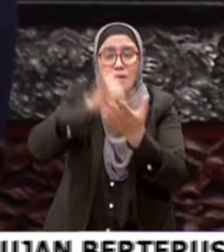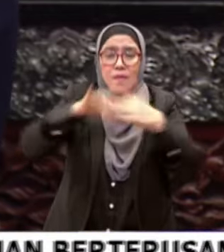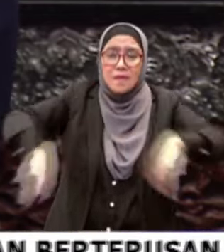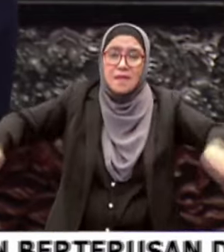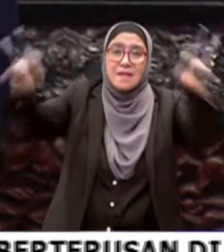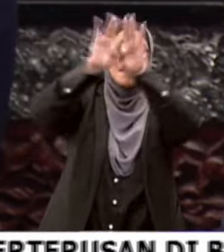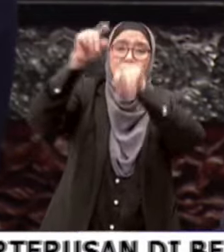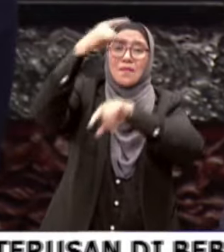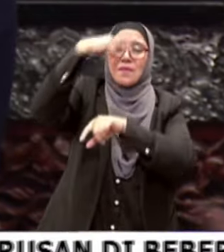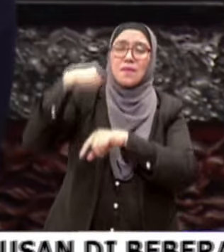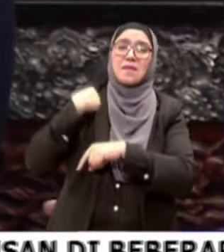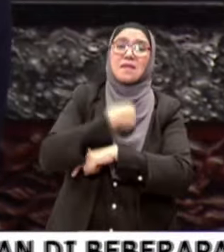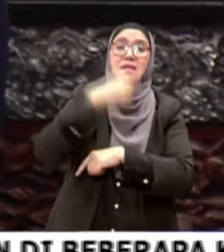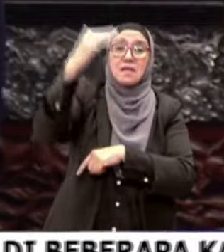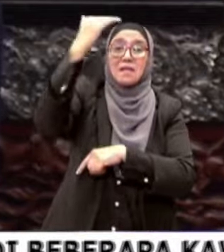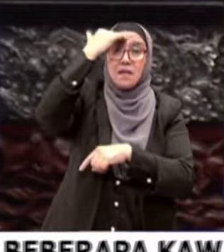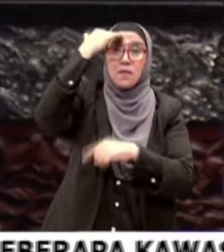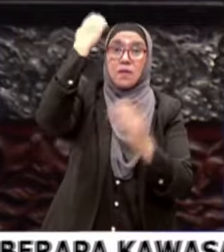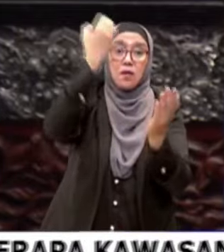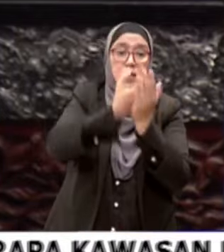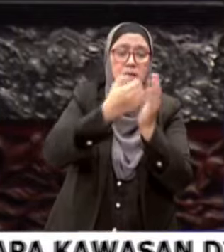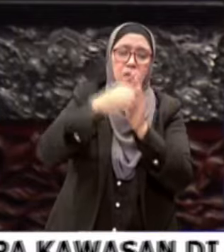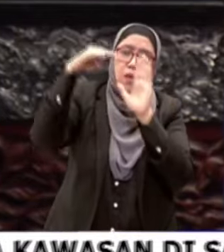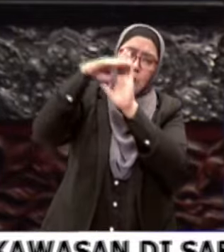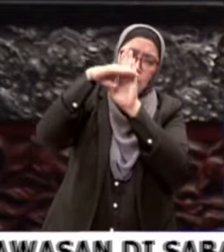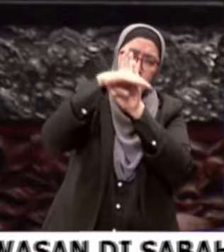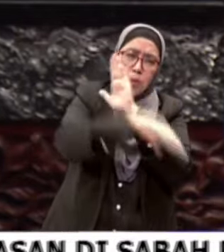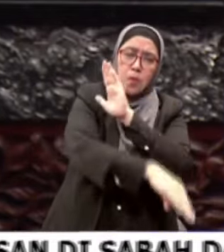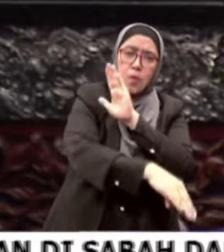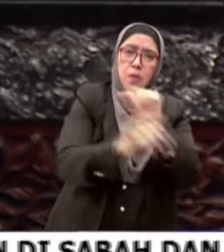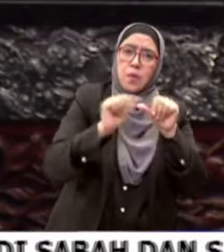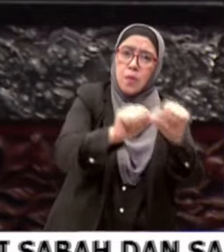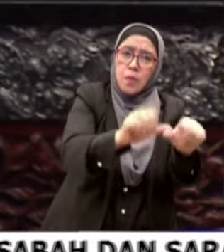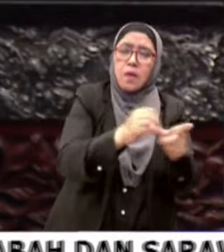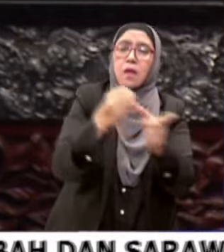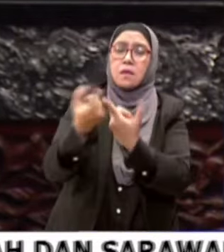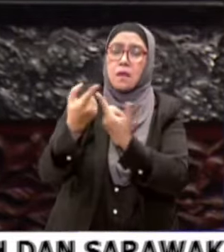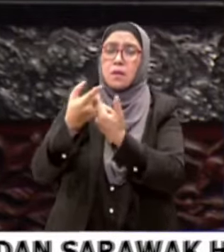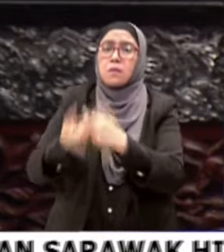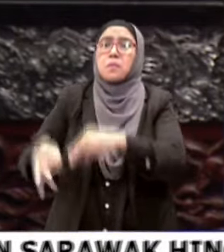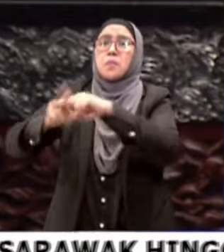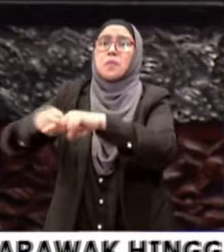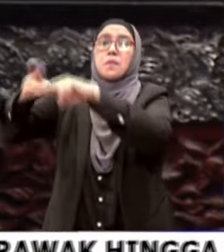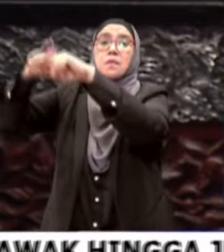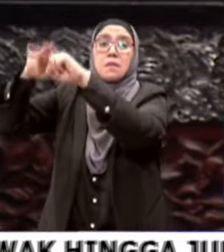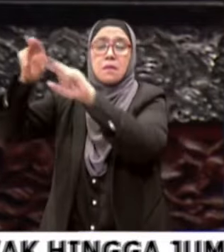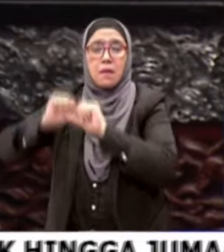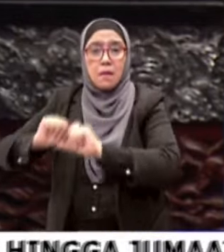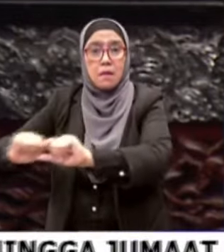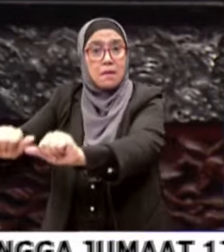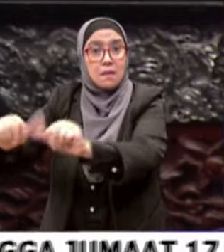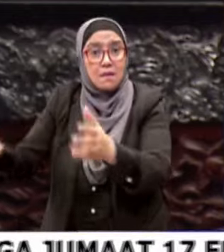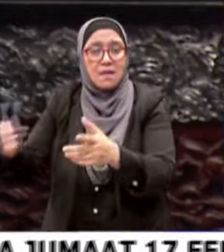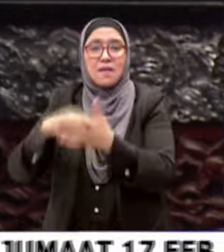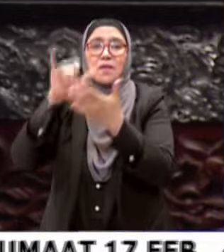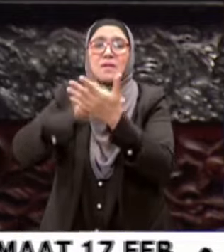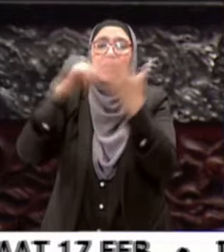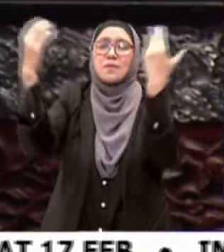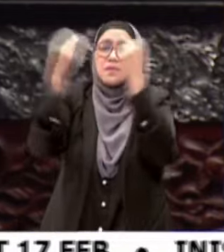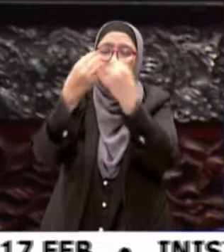Adakah ekonomi kita ini semakin menurun ataupun semakin naik jadi itu adalah angker resmi yang telah